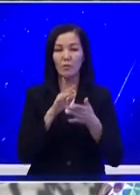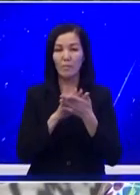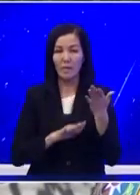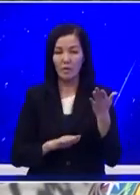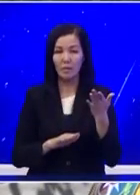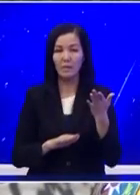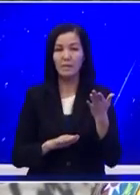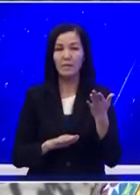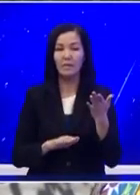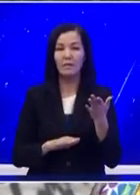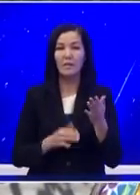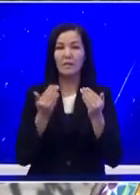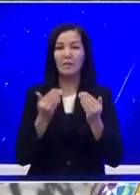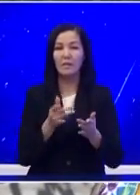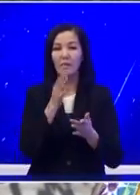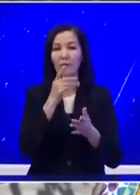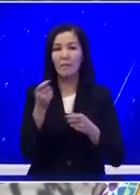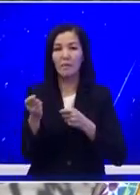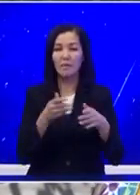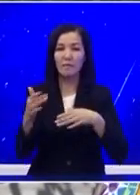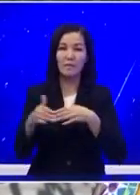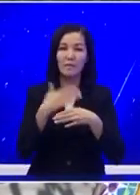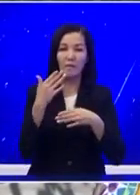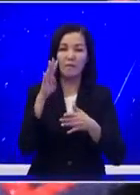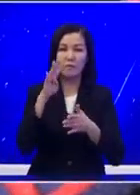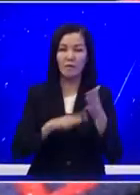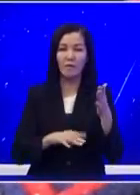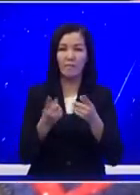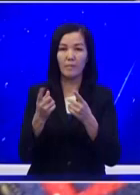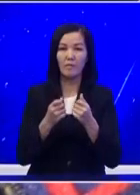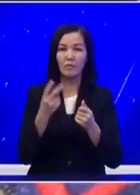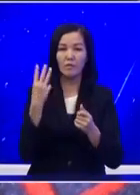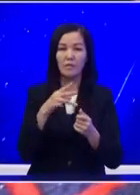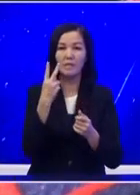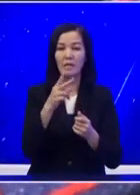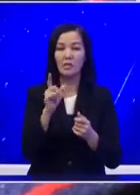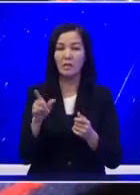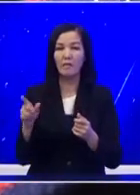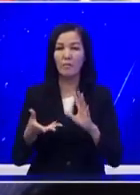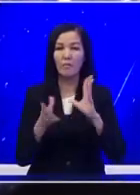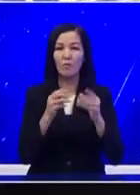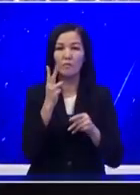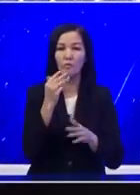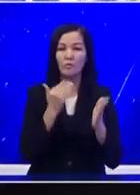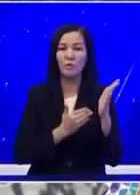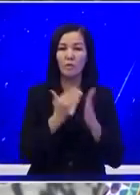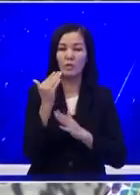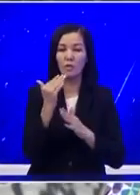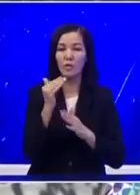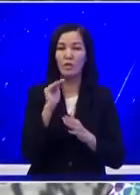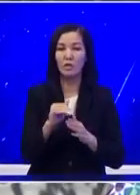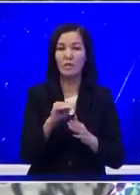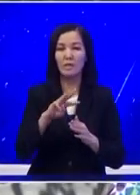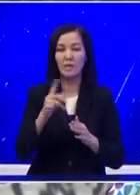продолжается. За данный период к административной ответственности в виде штрафа привлечено 33 физических лица на сумму более 200 тысяч тенге. Проведено